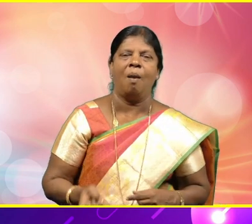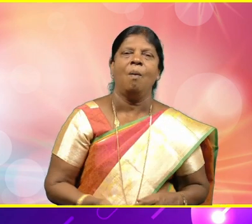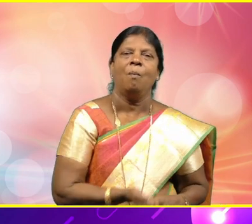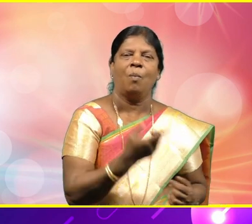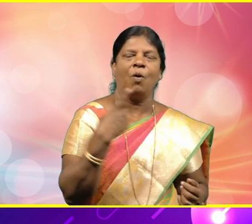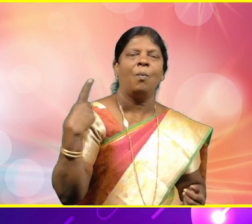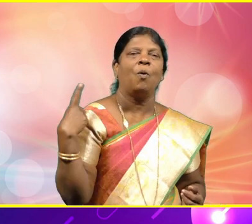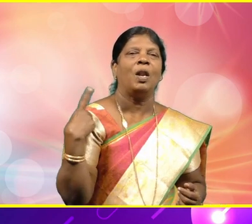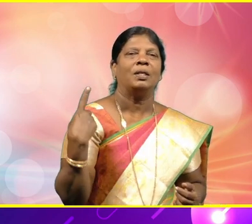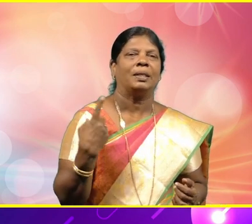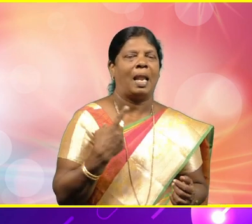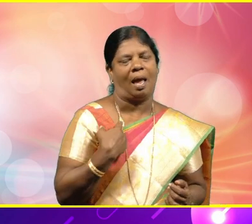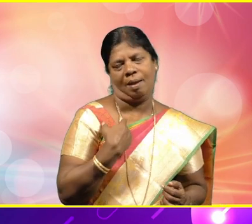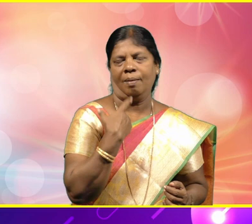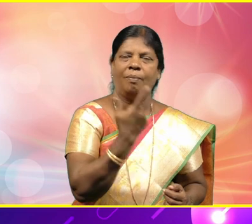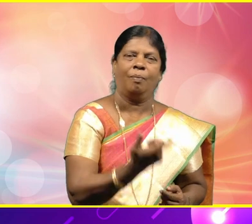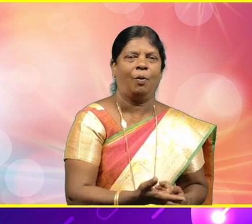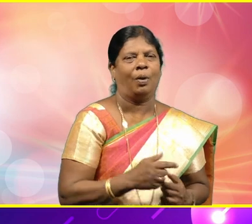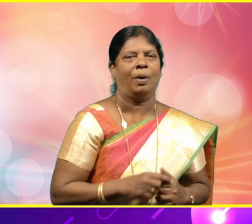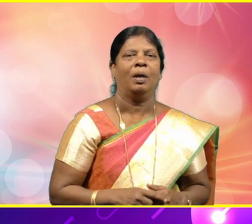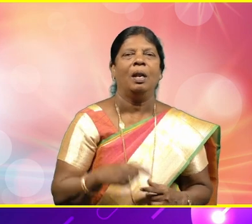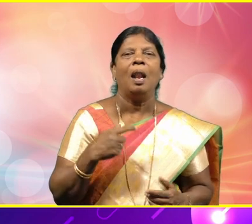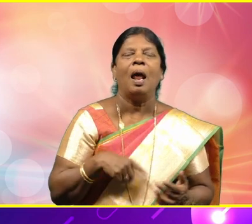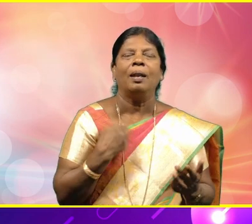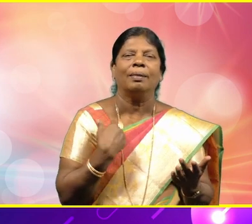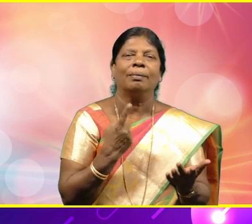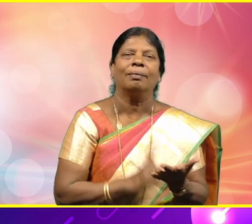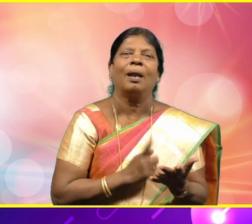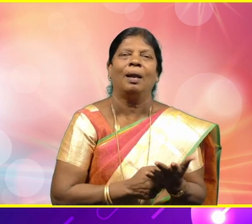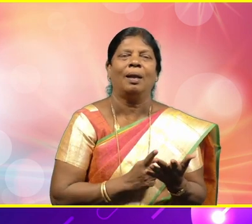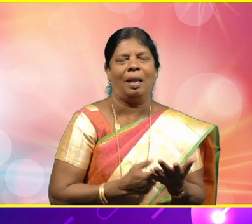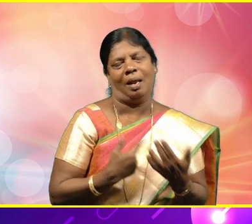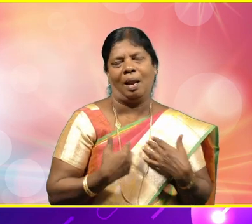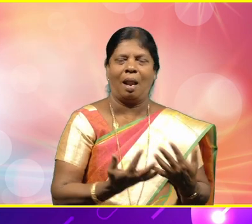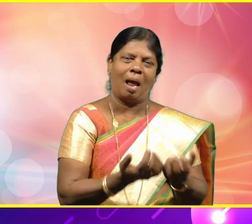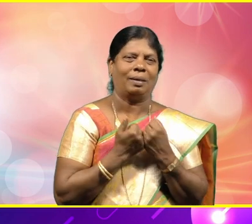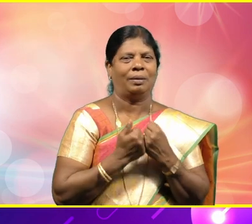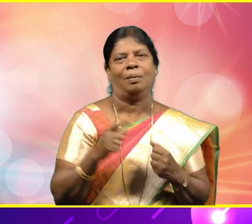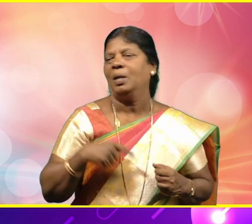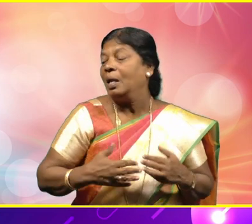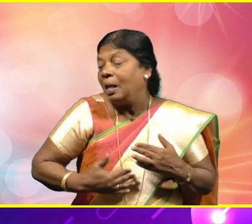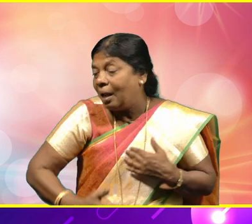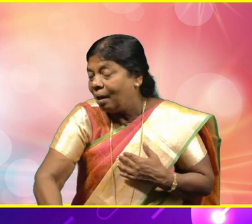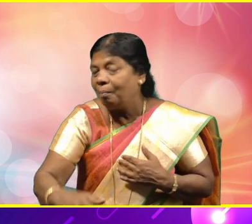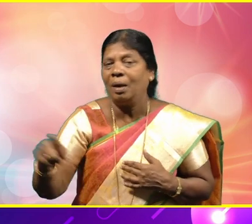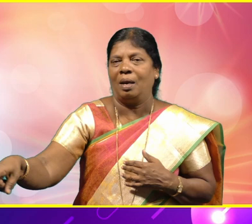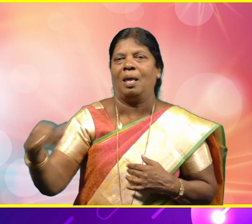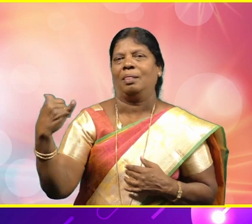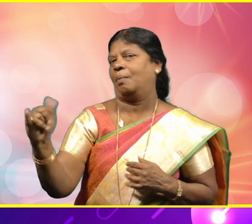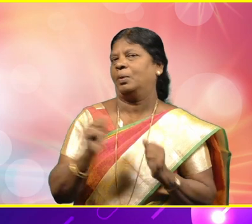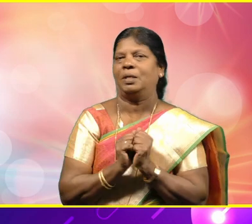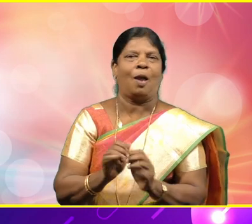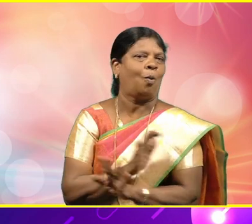தண்டனையை ஏற்றுக்கொள்கிறேன், இனிமேல் தவறு செய்யாதே என்று சொல்லிவிட்டு